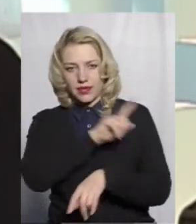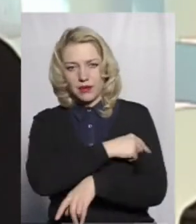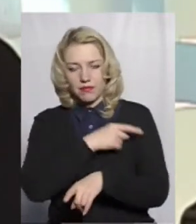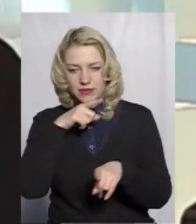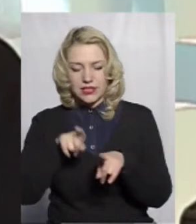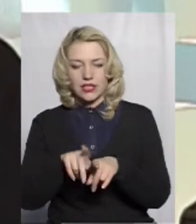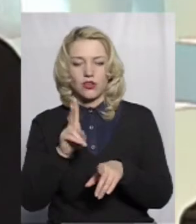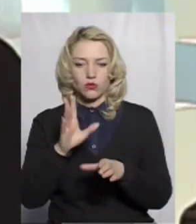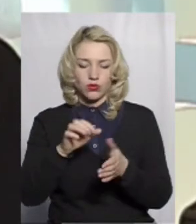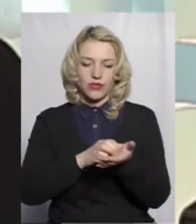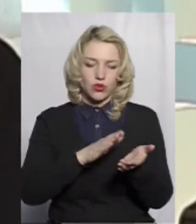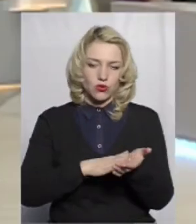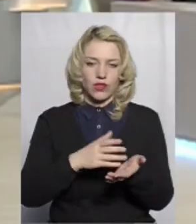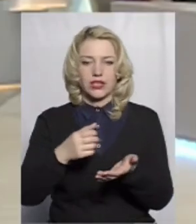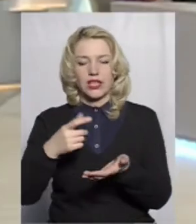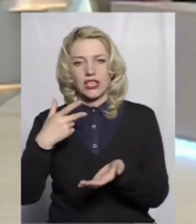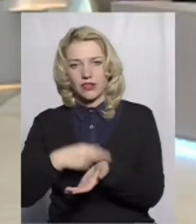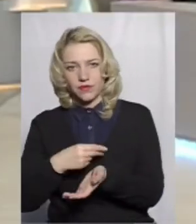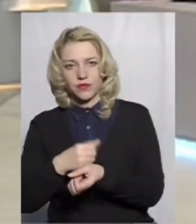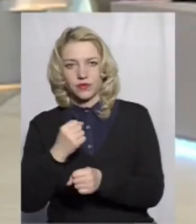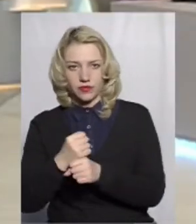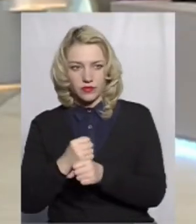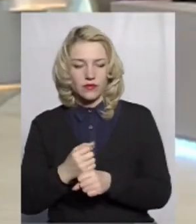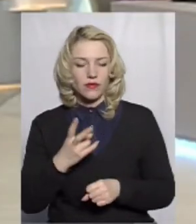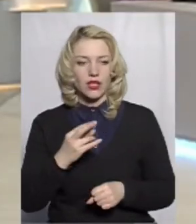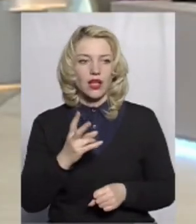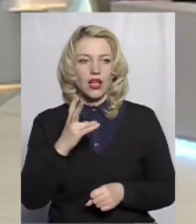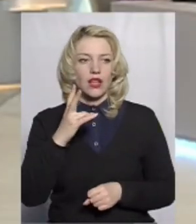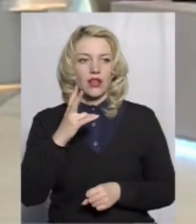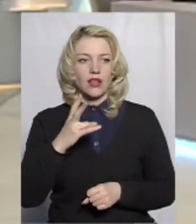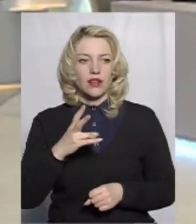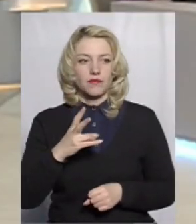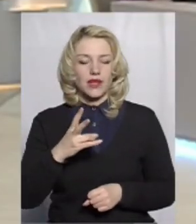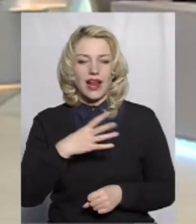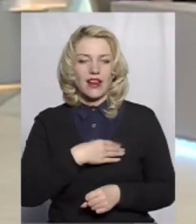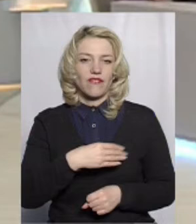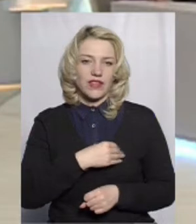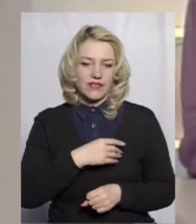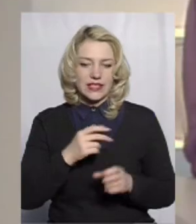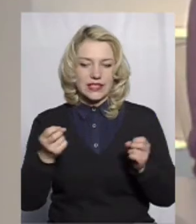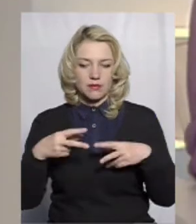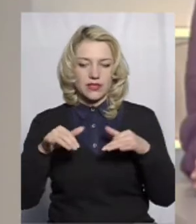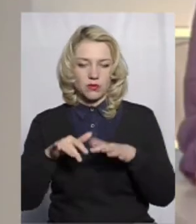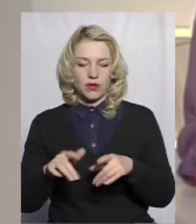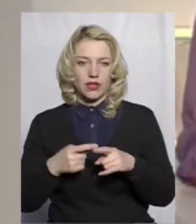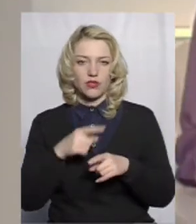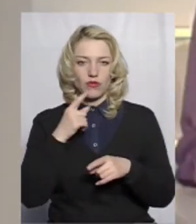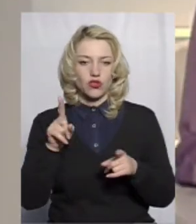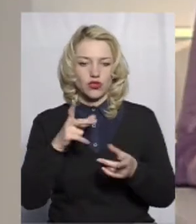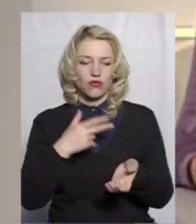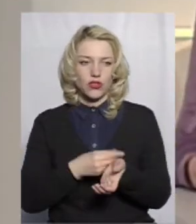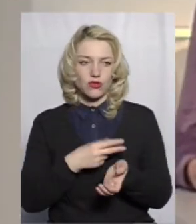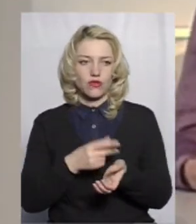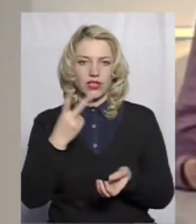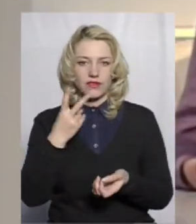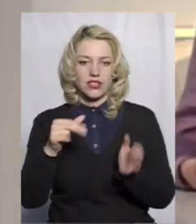фіксувати це щеплення у документації. От на брифінгу, підсумовуючи Львівську спецоперацію, Уляна Супрун повідомила, що вакцинували 26 тисяч